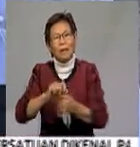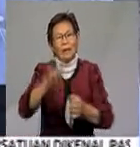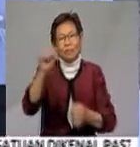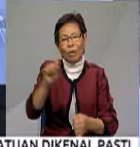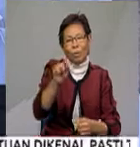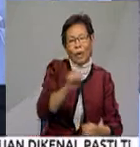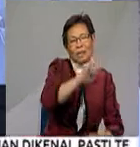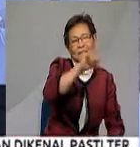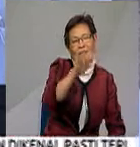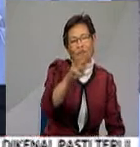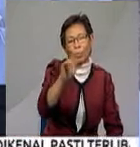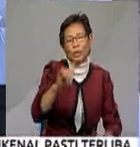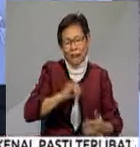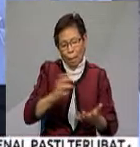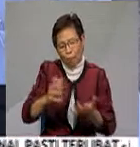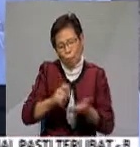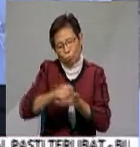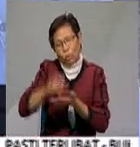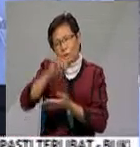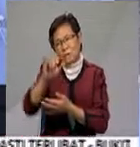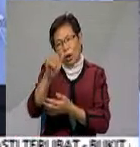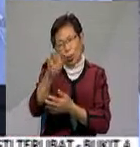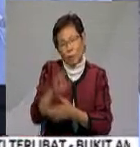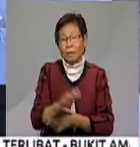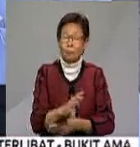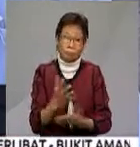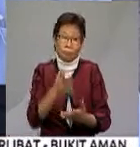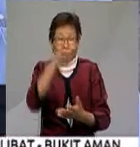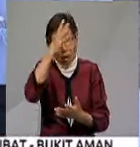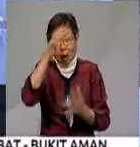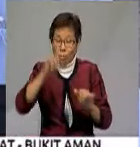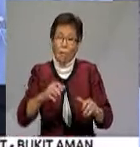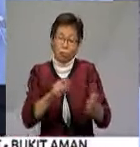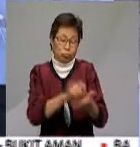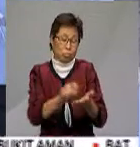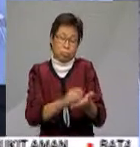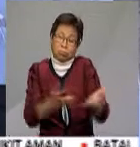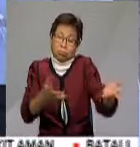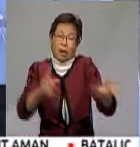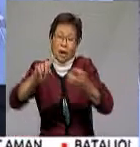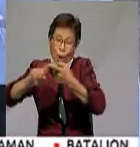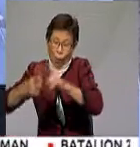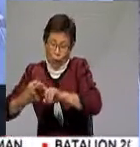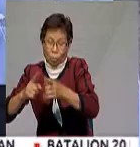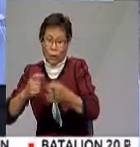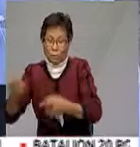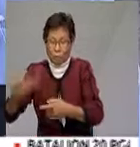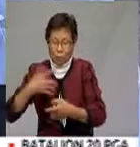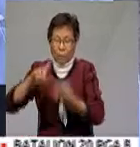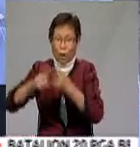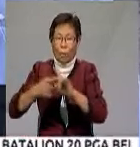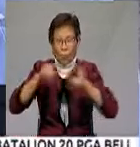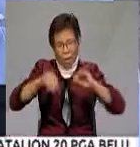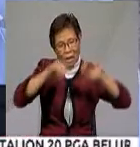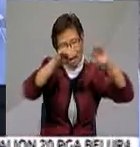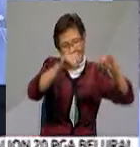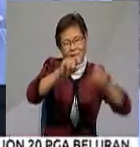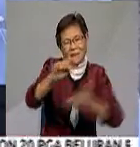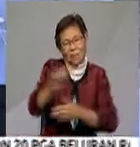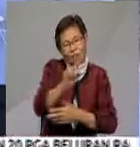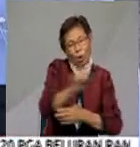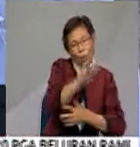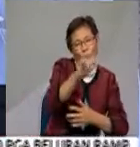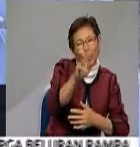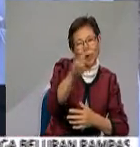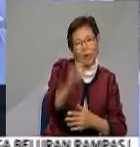"Pak, saya nak tulis jawi." Saya cakap, "Kalau you boleh, you tulis." Dia cakap, "Kawan-kawan saya boleh diajar, Pak. Saya boleh